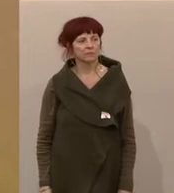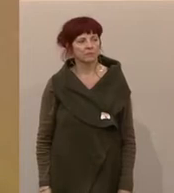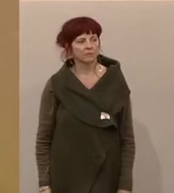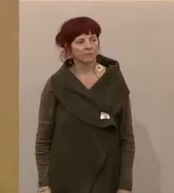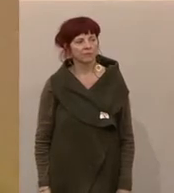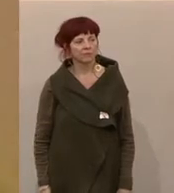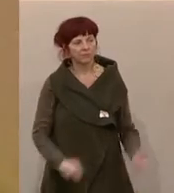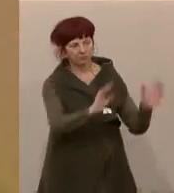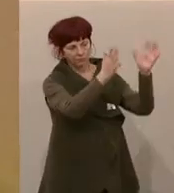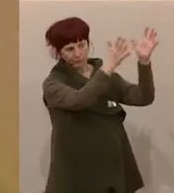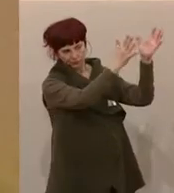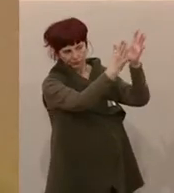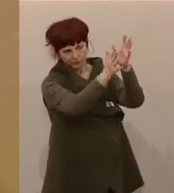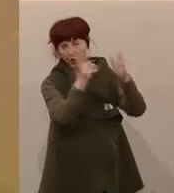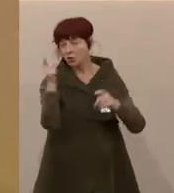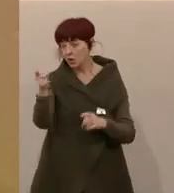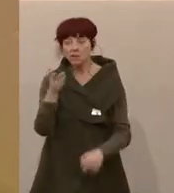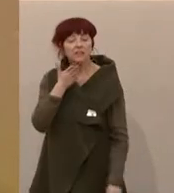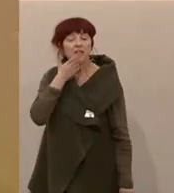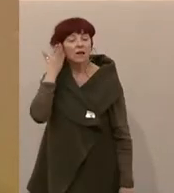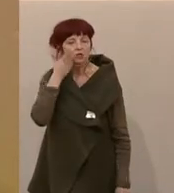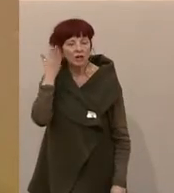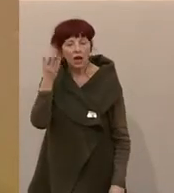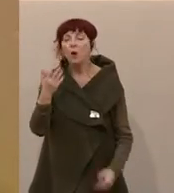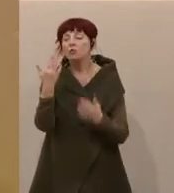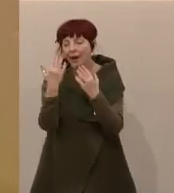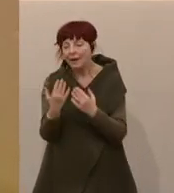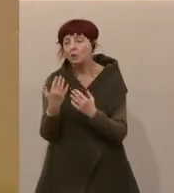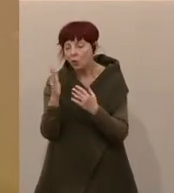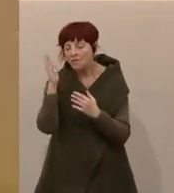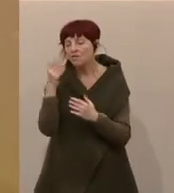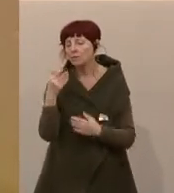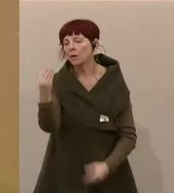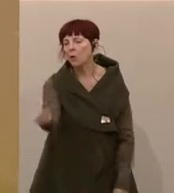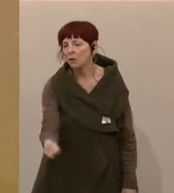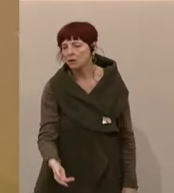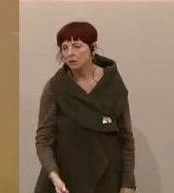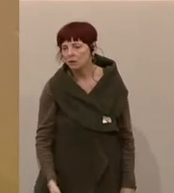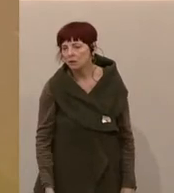Und das ist eine Schande. Und ihr werdet die Rechnung nur präsentiert bekommen.